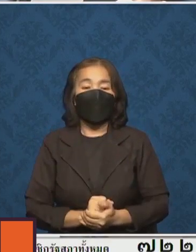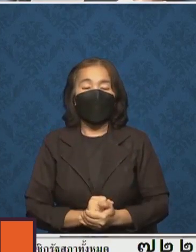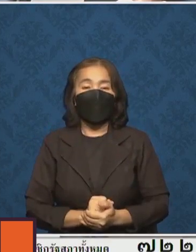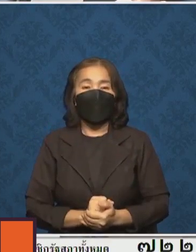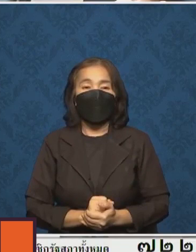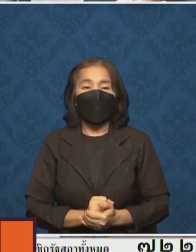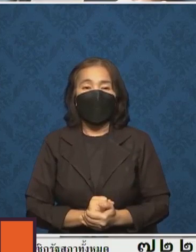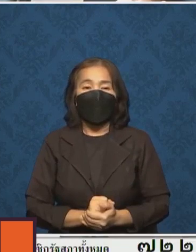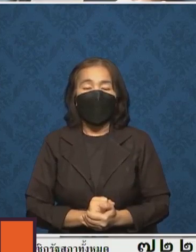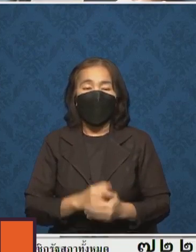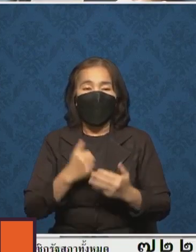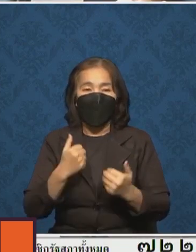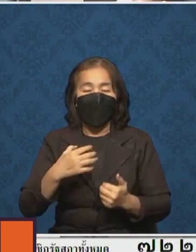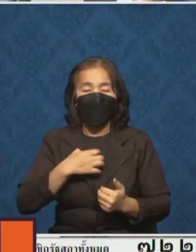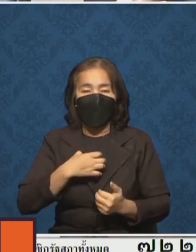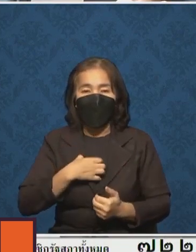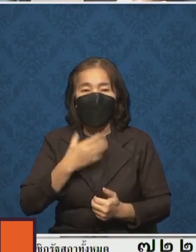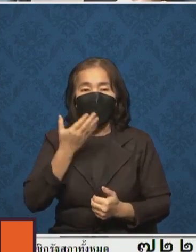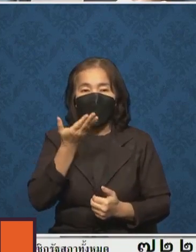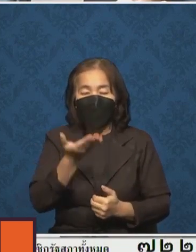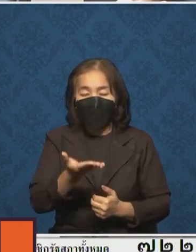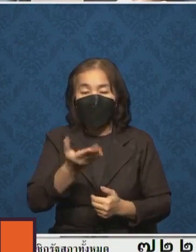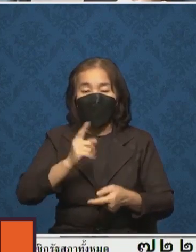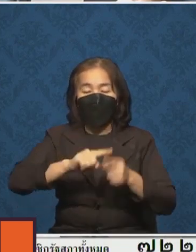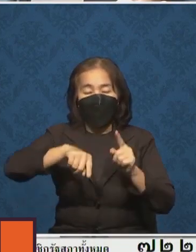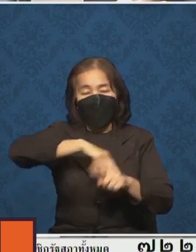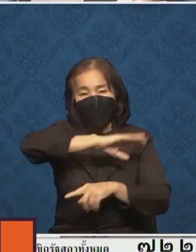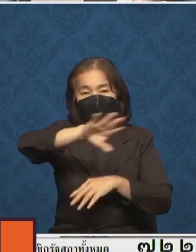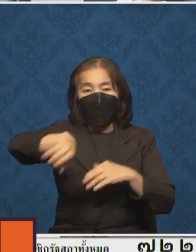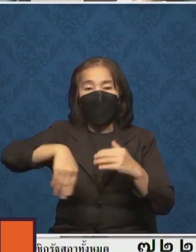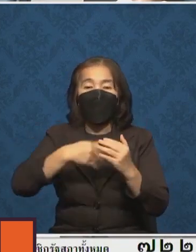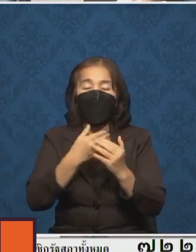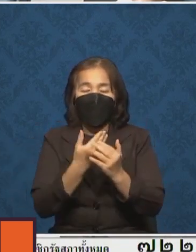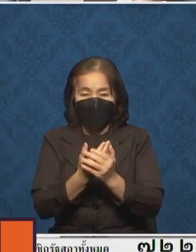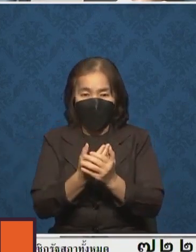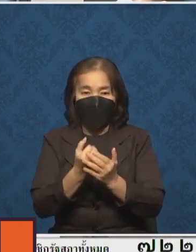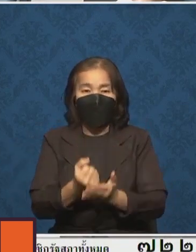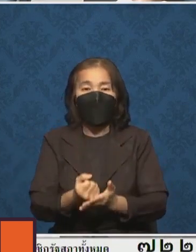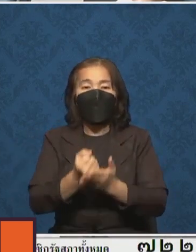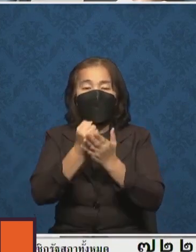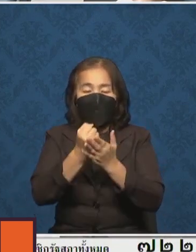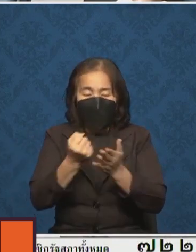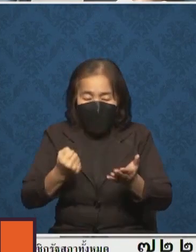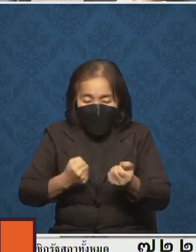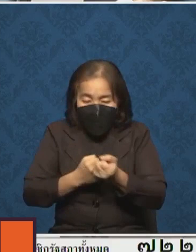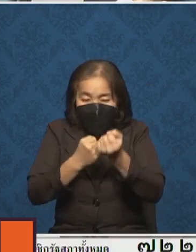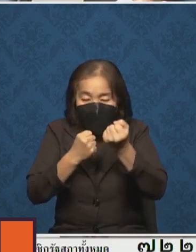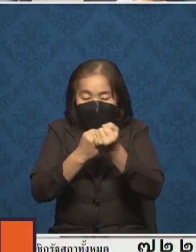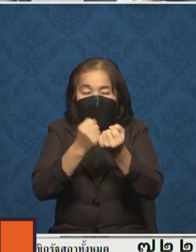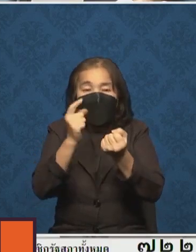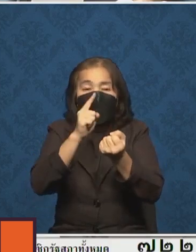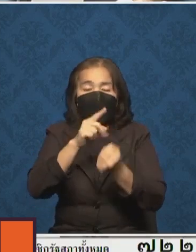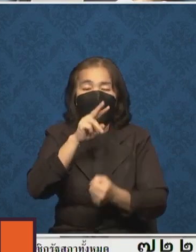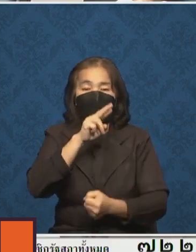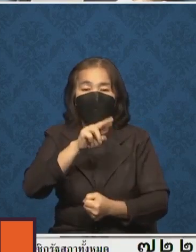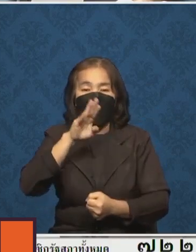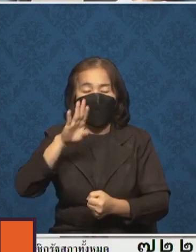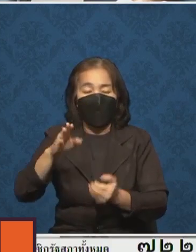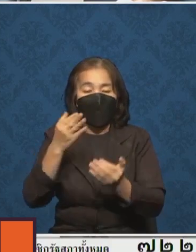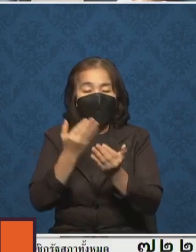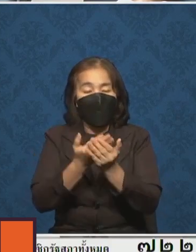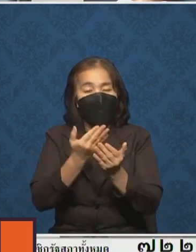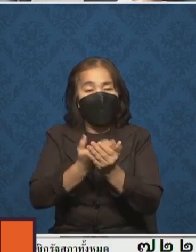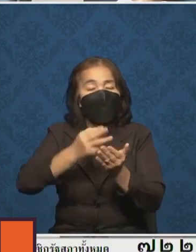านประธานครับสิ่งที่ผมอยากจะเรียกร้องให้เพื่อนสมาชิกทุกท่านช่วยการผลักดันก็คือการผลักดันระบบโทษปรับที่เราเรีย